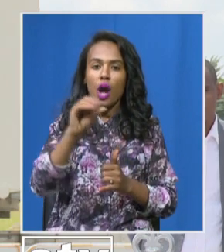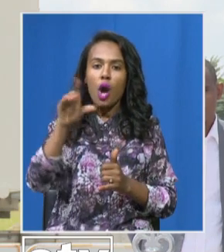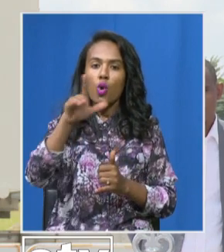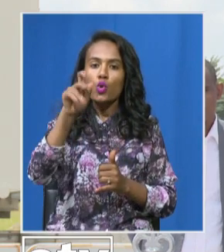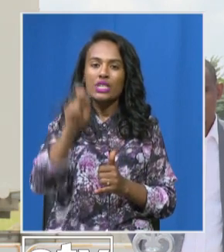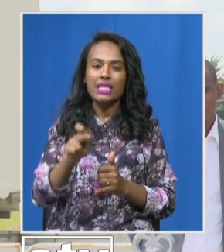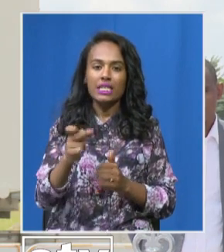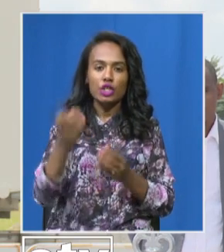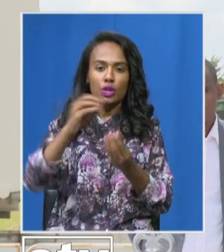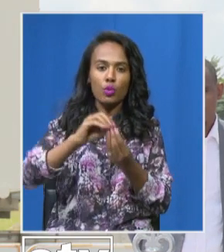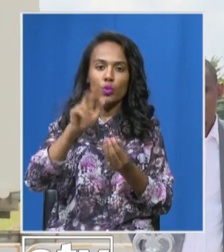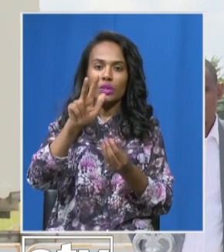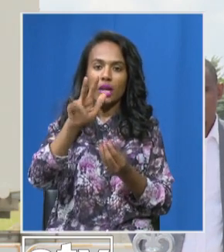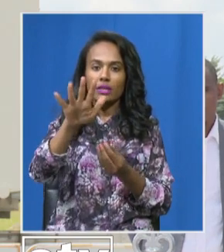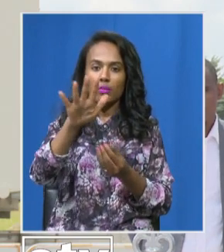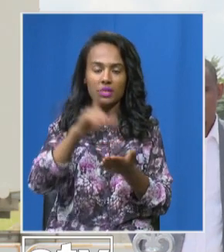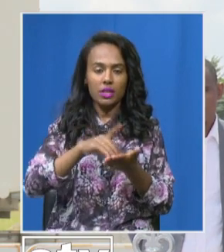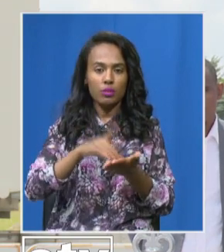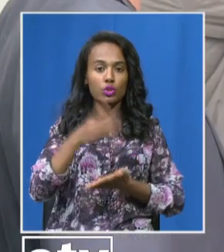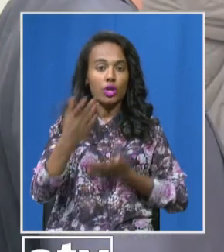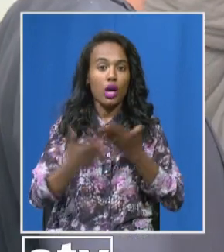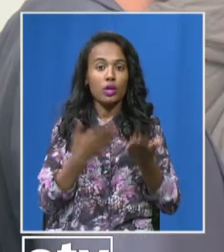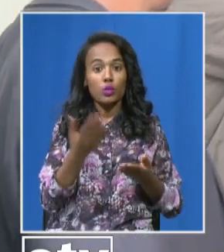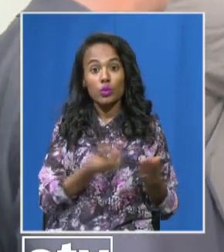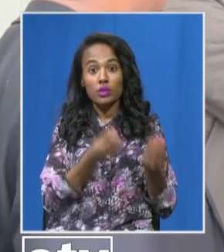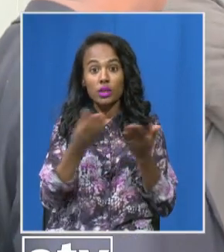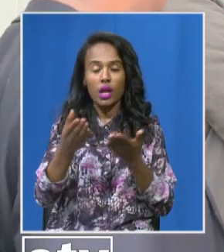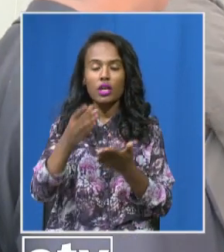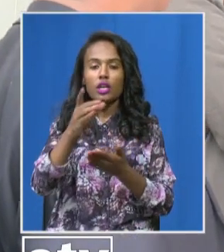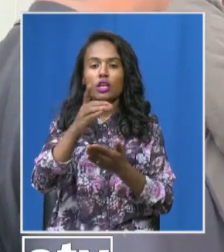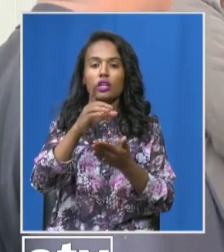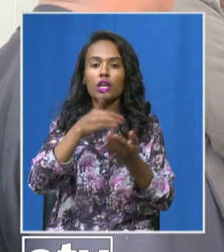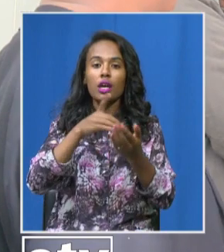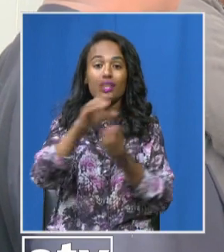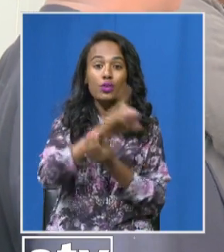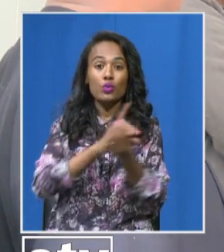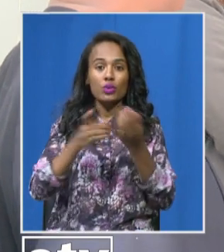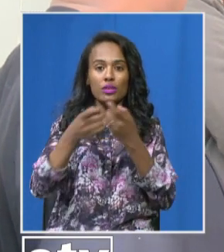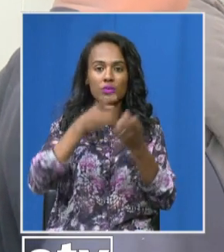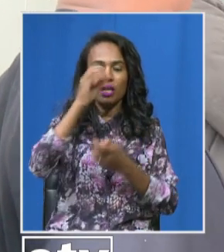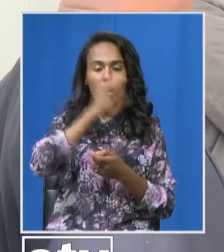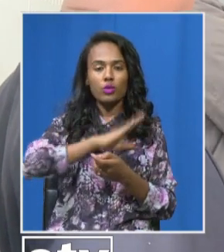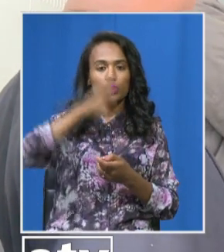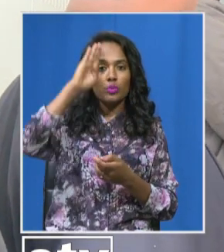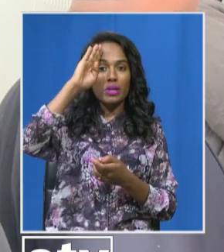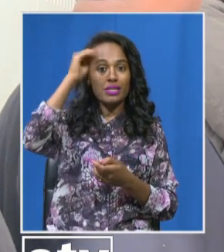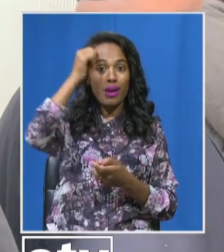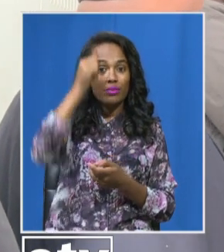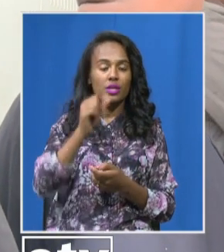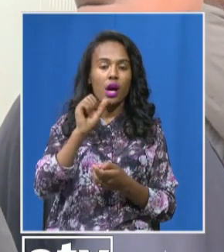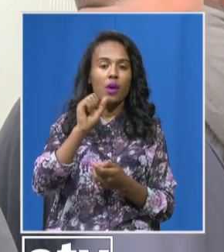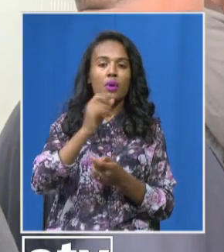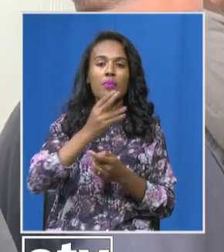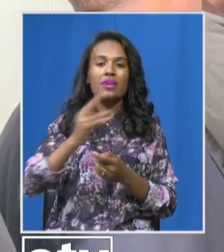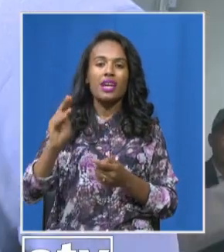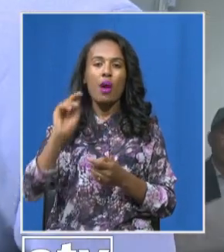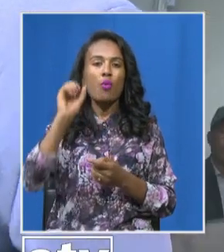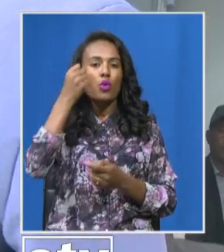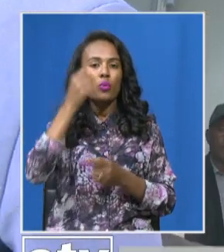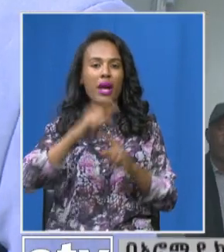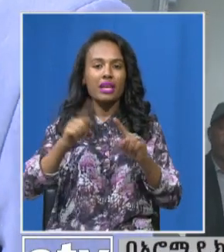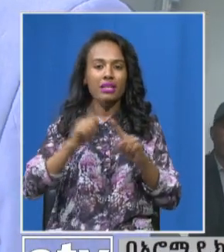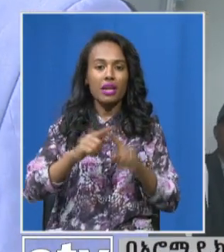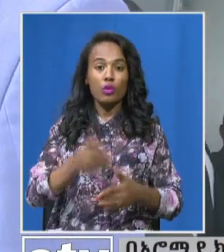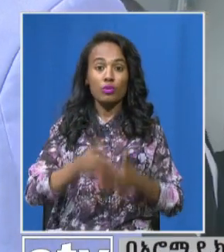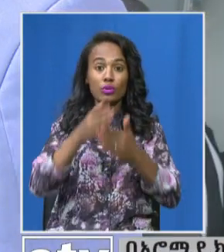ጨምሮ ለ35 ከተሞች አገልግሎትም ይሰጣል። ክልሉ ርዕሰ መስተዳደር አቶ ሽመልስ አብዲሳም በምዕራብ ኦሮሚያ የተለያዩ ግድቦች